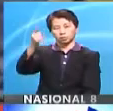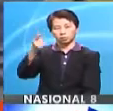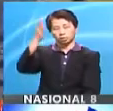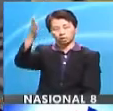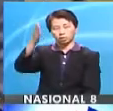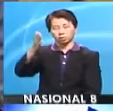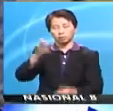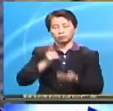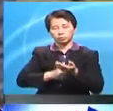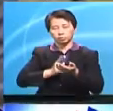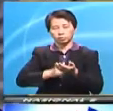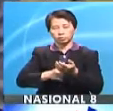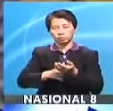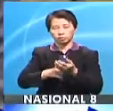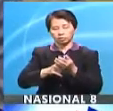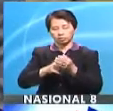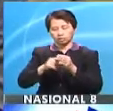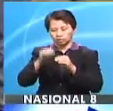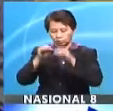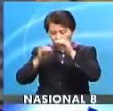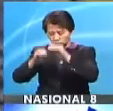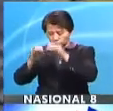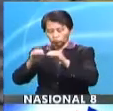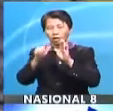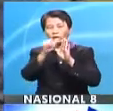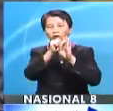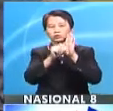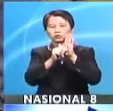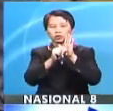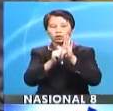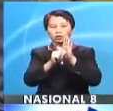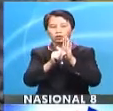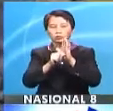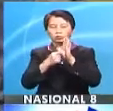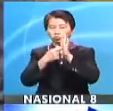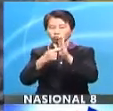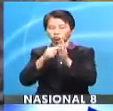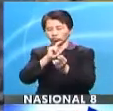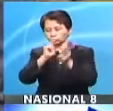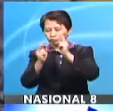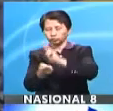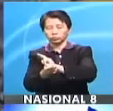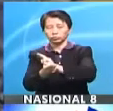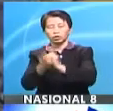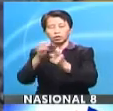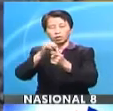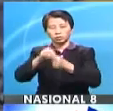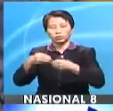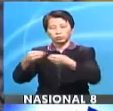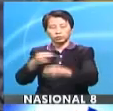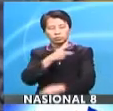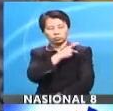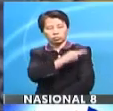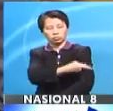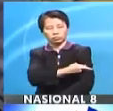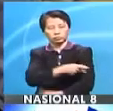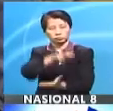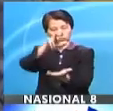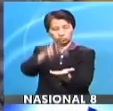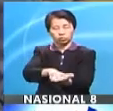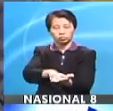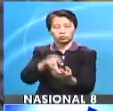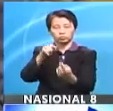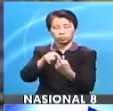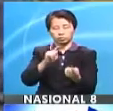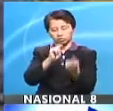soal pindaan kepada akta yang melambangkan perubahan ataupun yang memberi kuasa penguatkuasaan